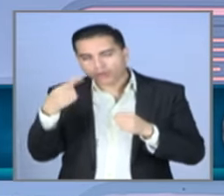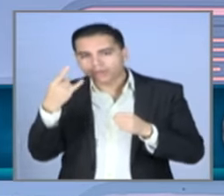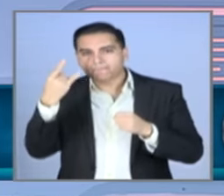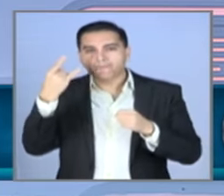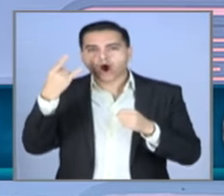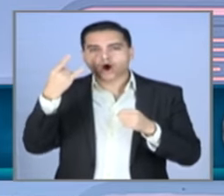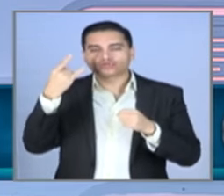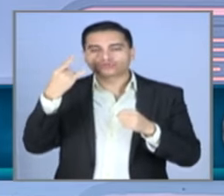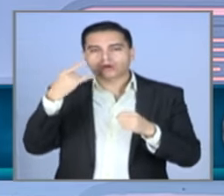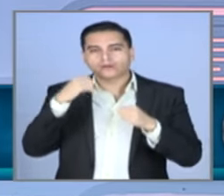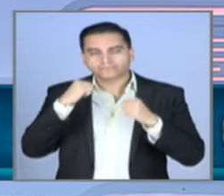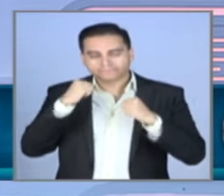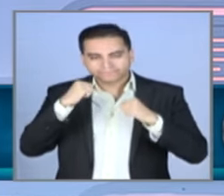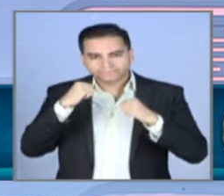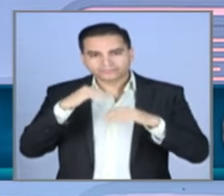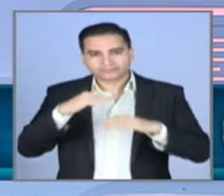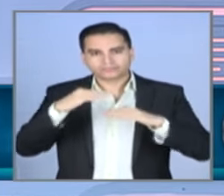6.2 ريختر.